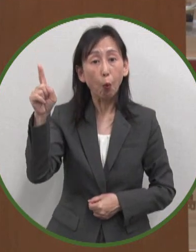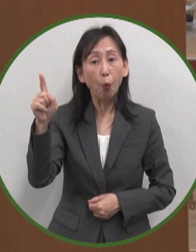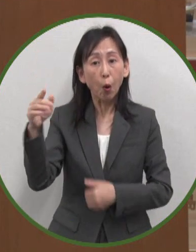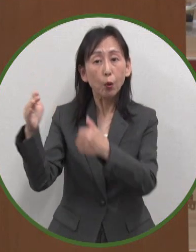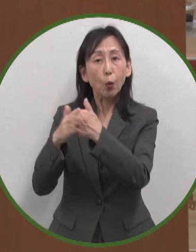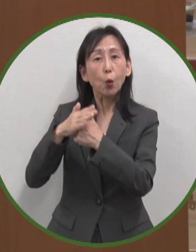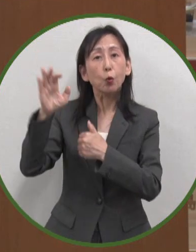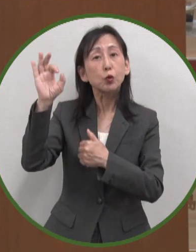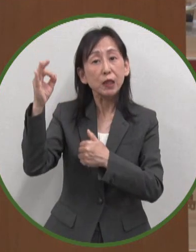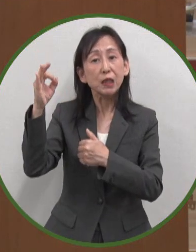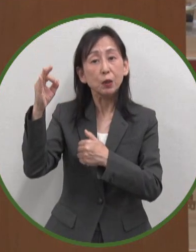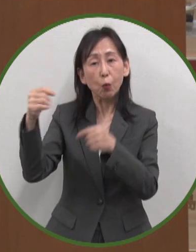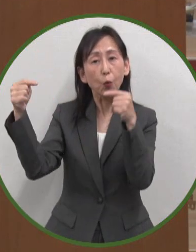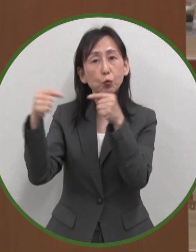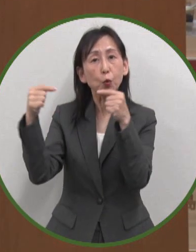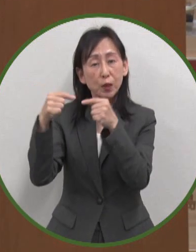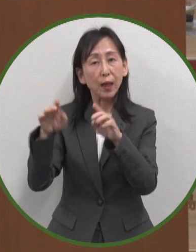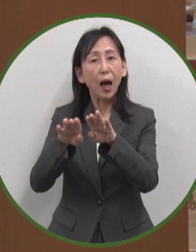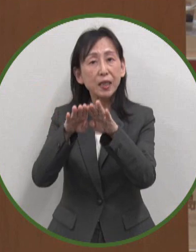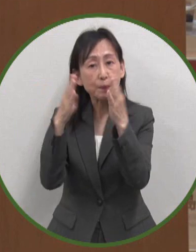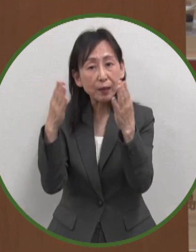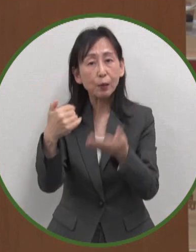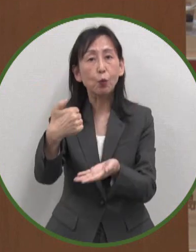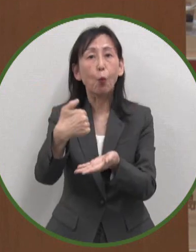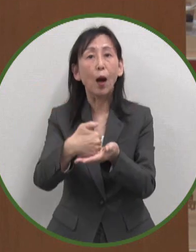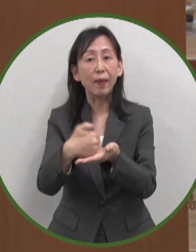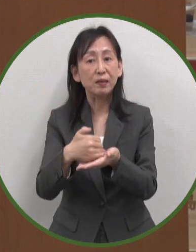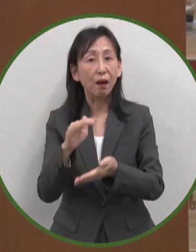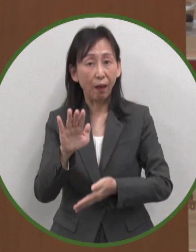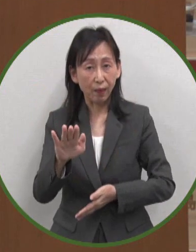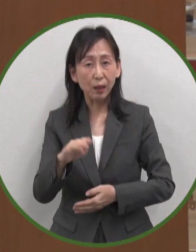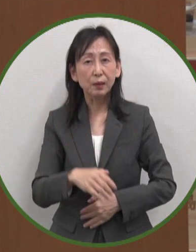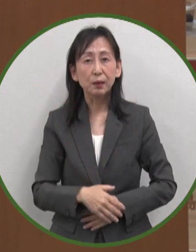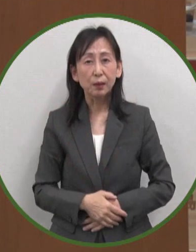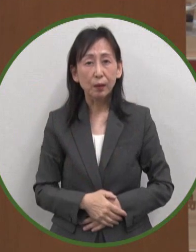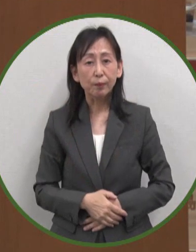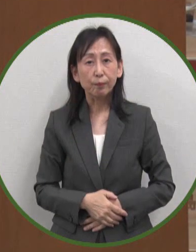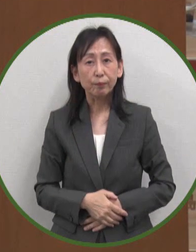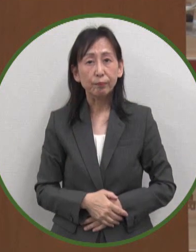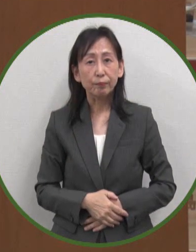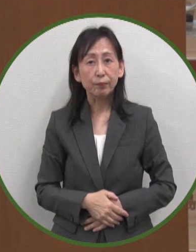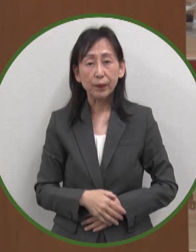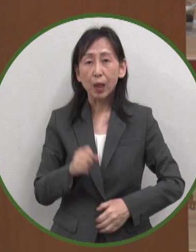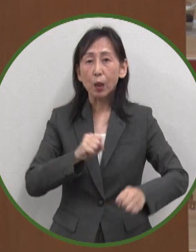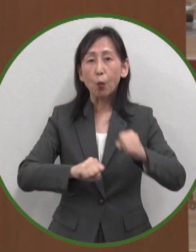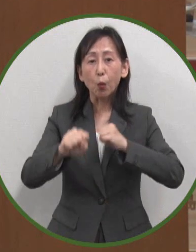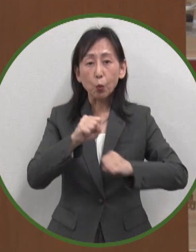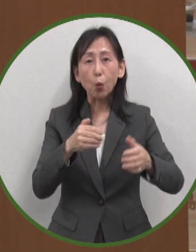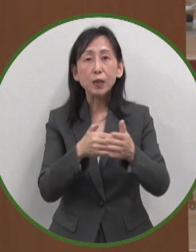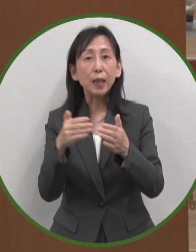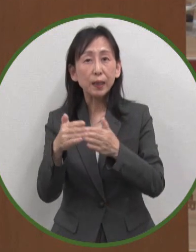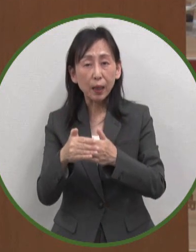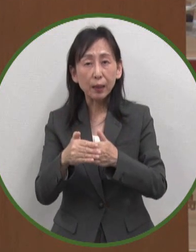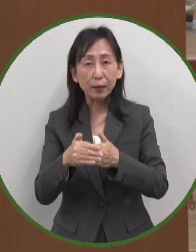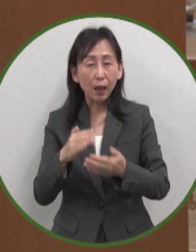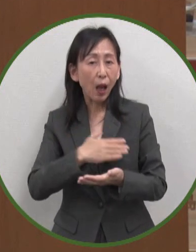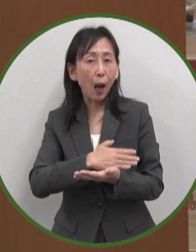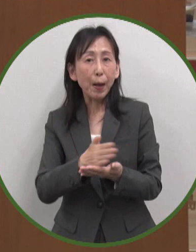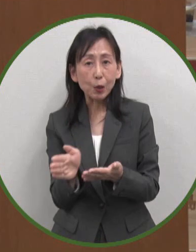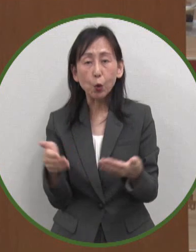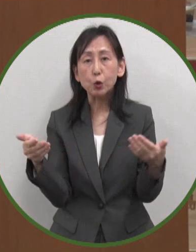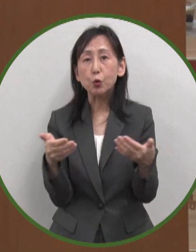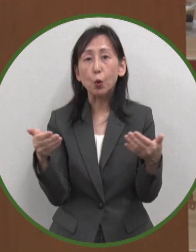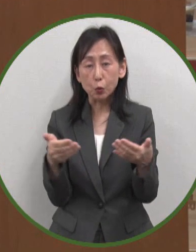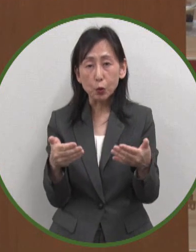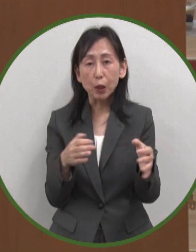な話をもう調整に入っているということでしたけど、これは要するにもし緊急 行動制限でその幅広い業種にその